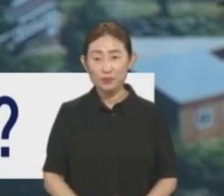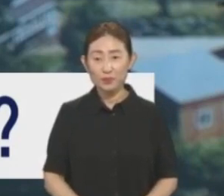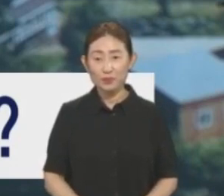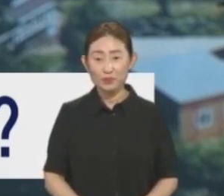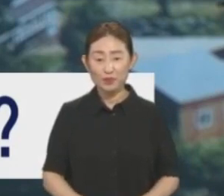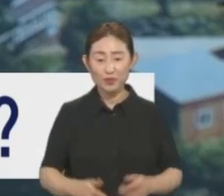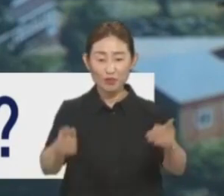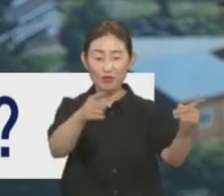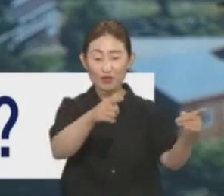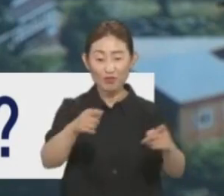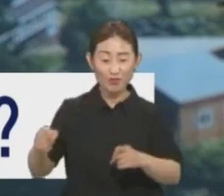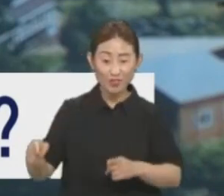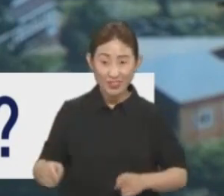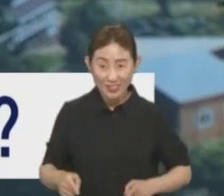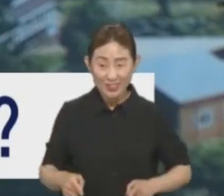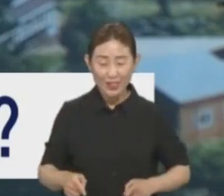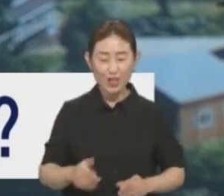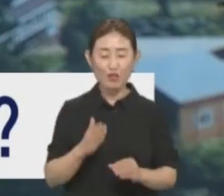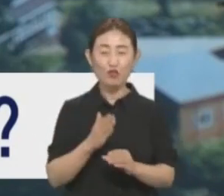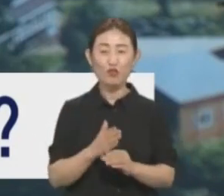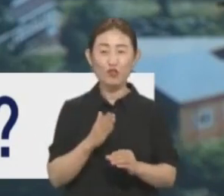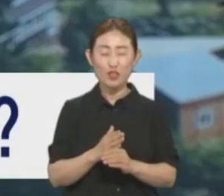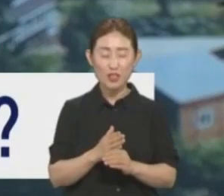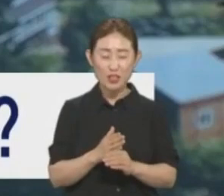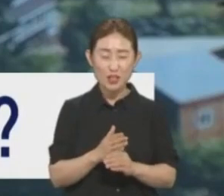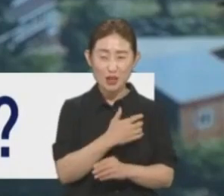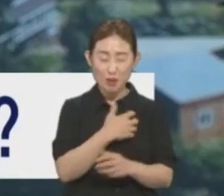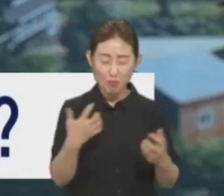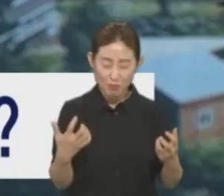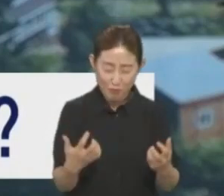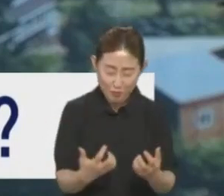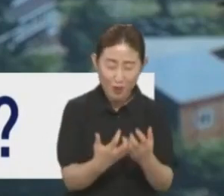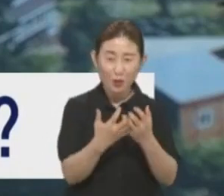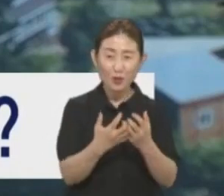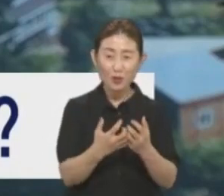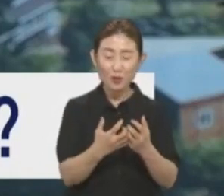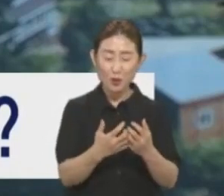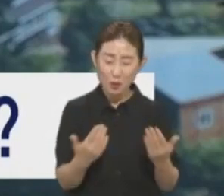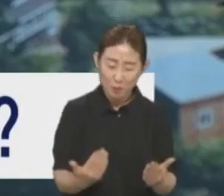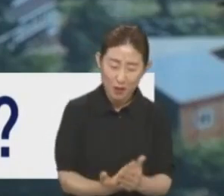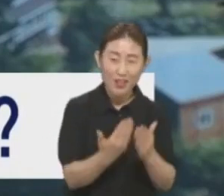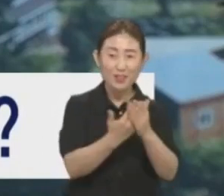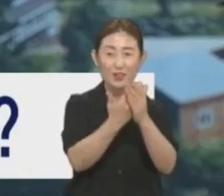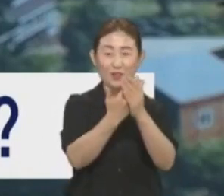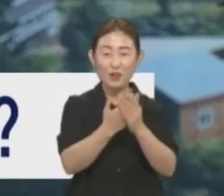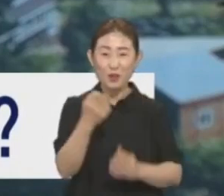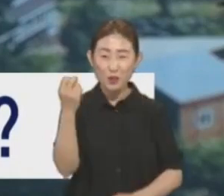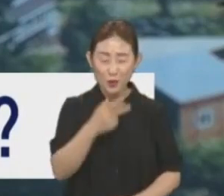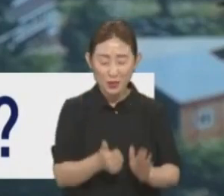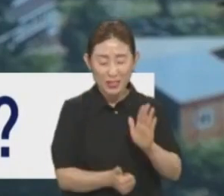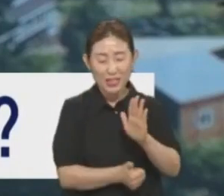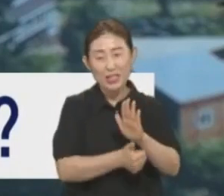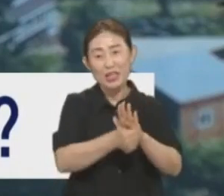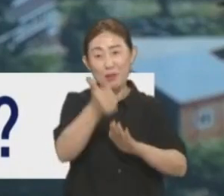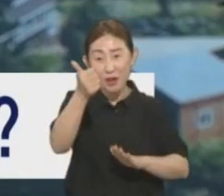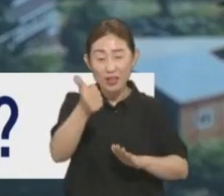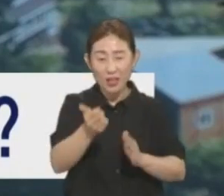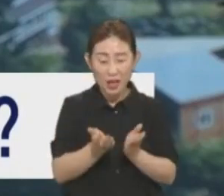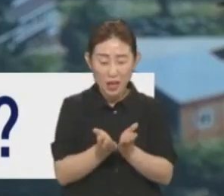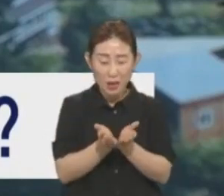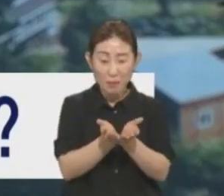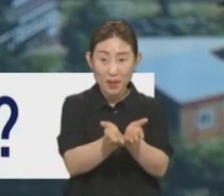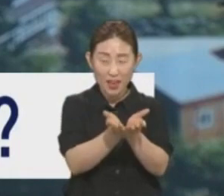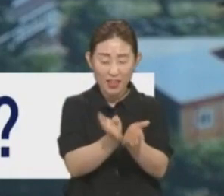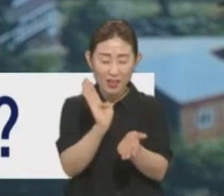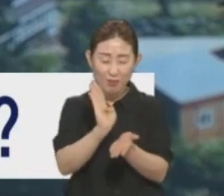대한민국의 중심에 풍요와 융성과 또 희망의 멋진 돛대를